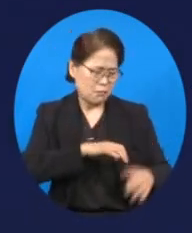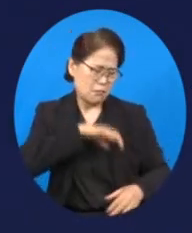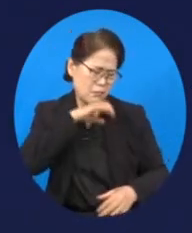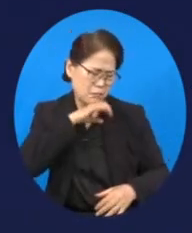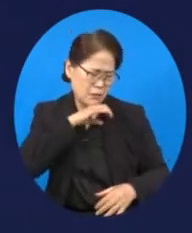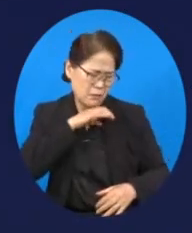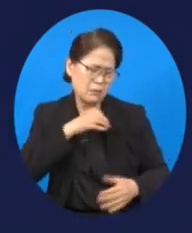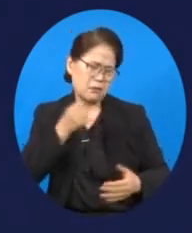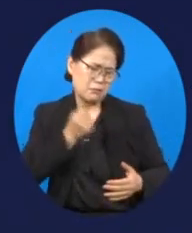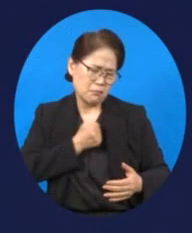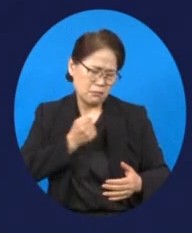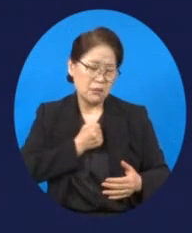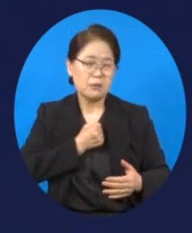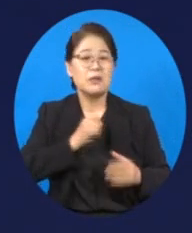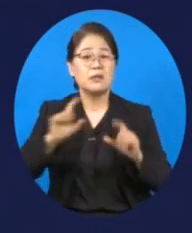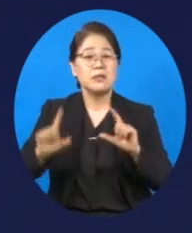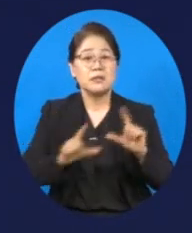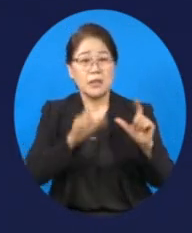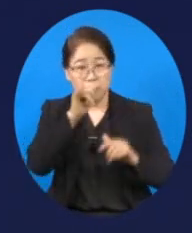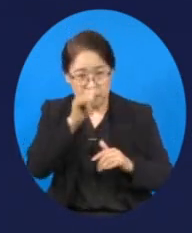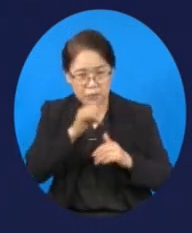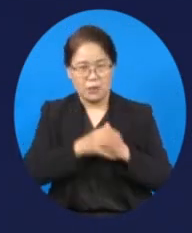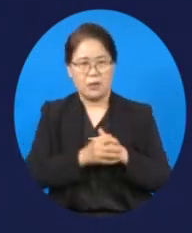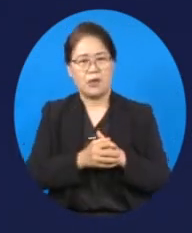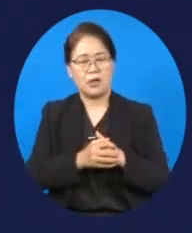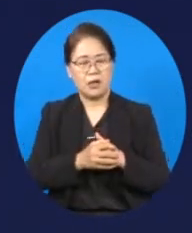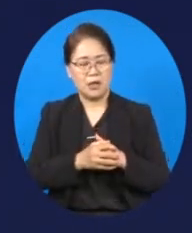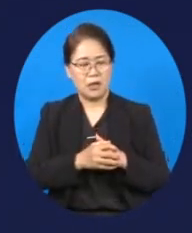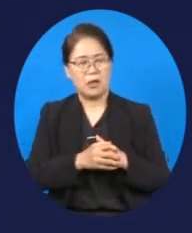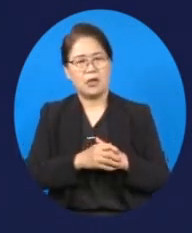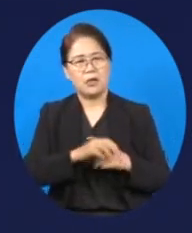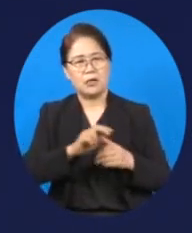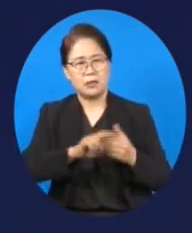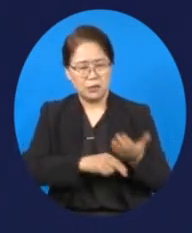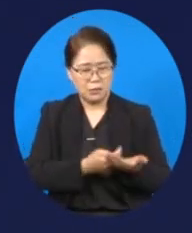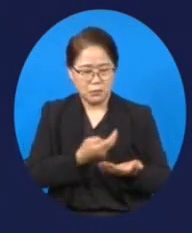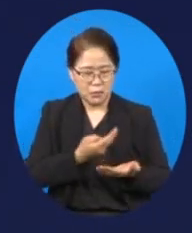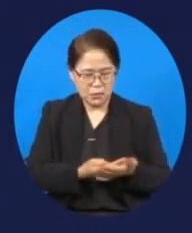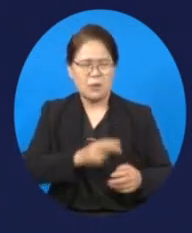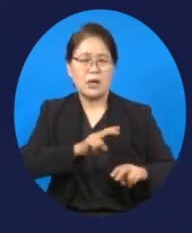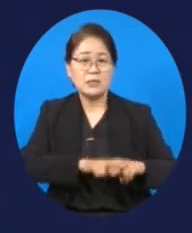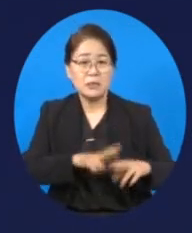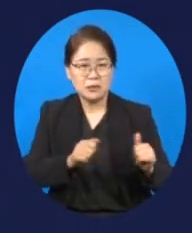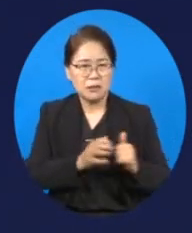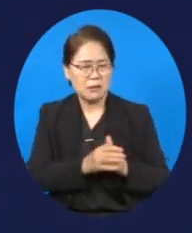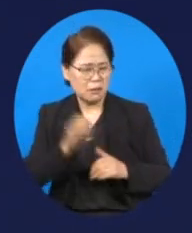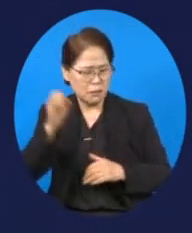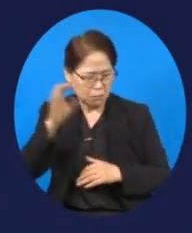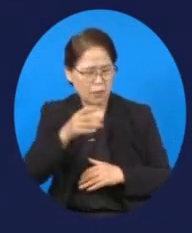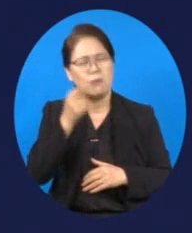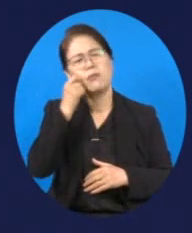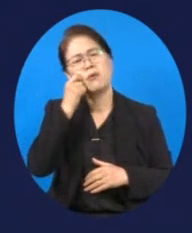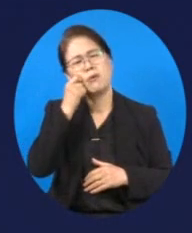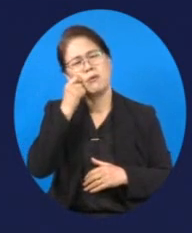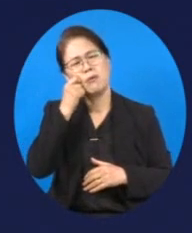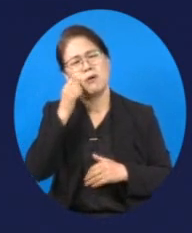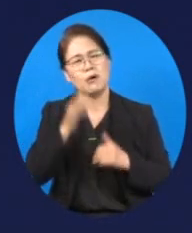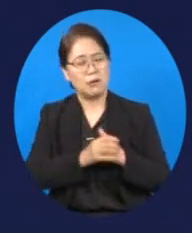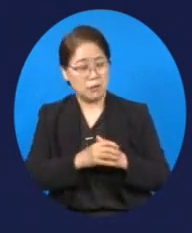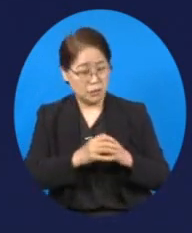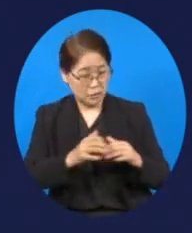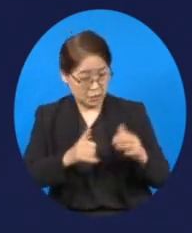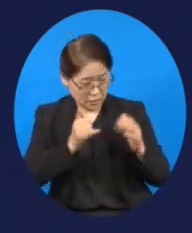있어요 근데 여러분 주저앉아 있는 자는요 빛을 발할 수가 없어요 세상을 원망하고